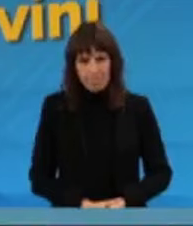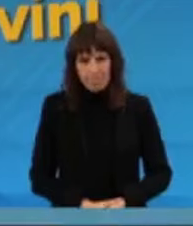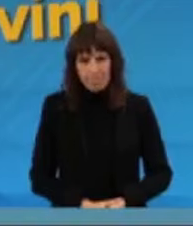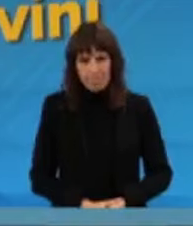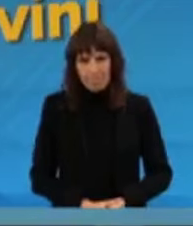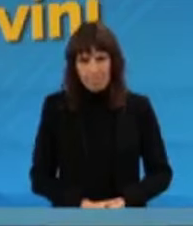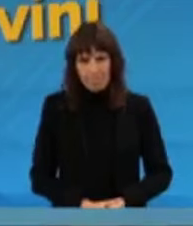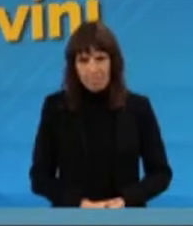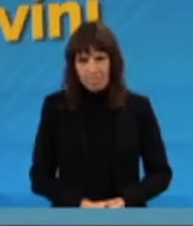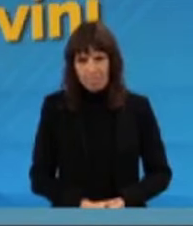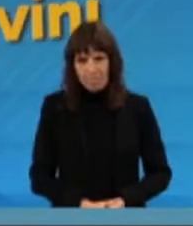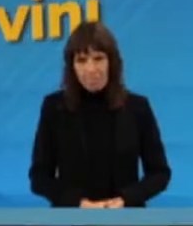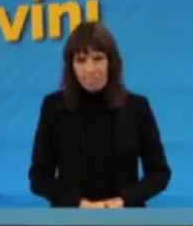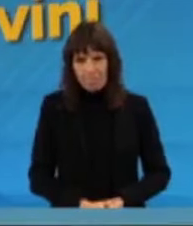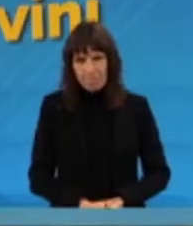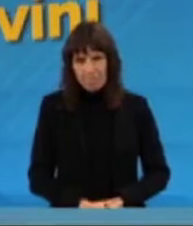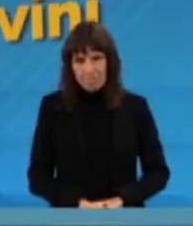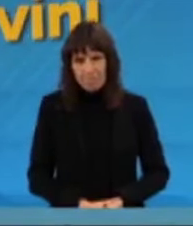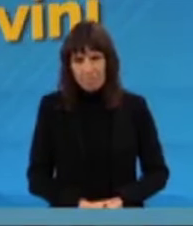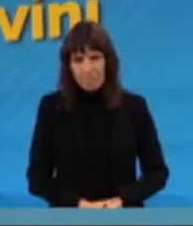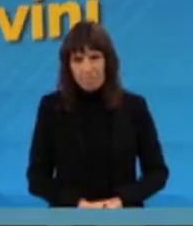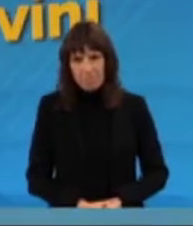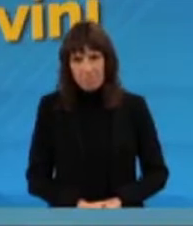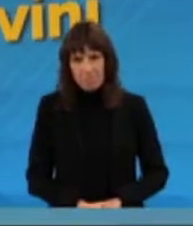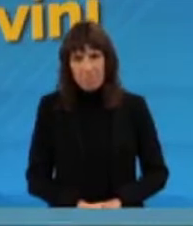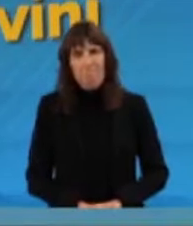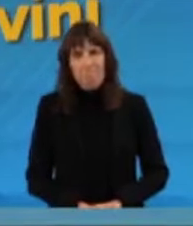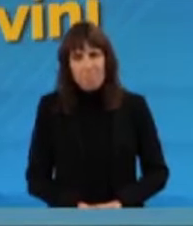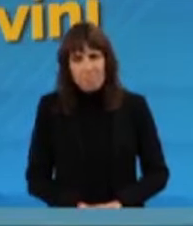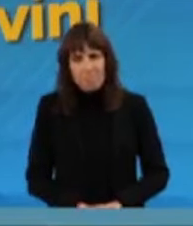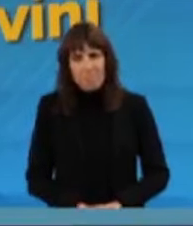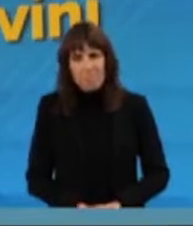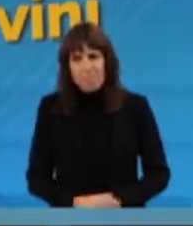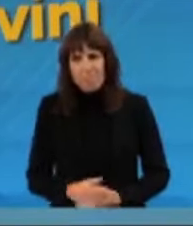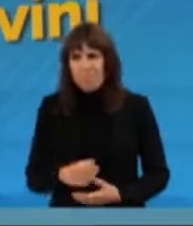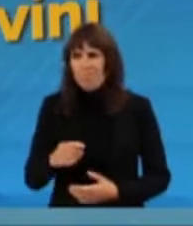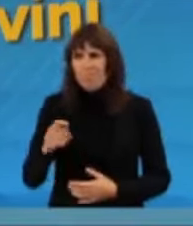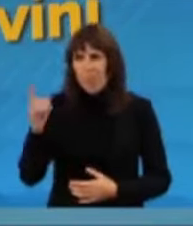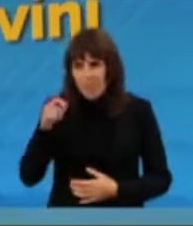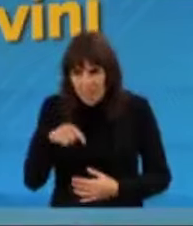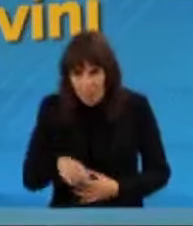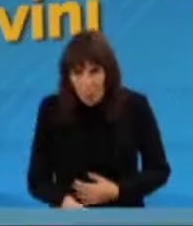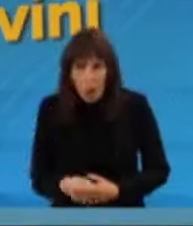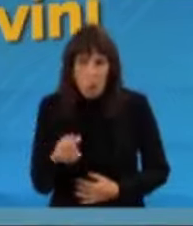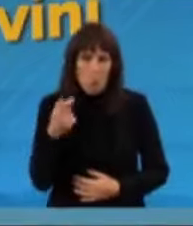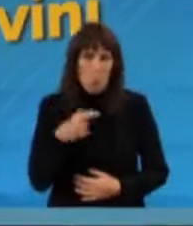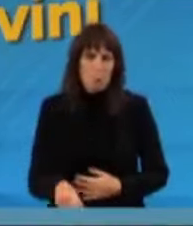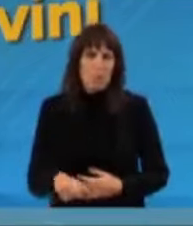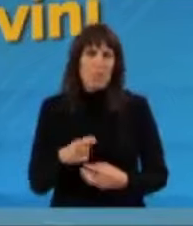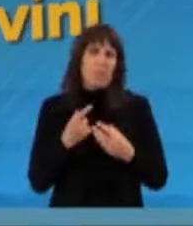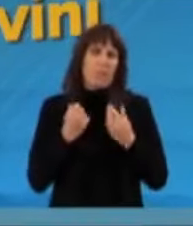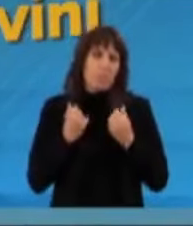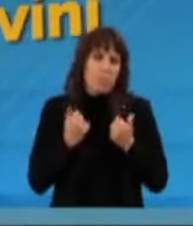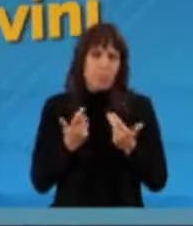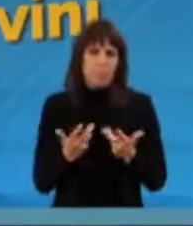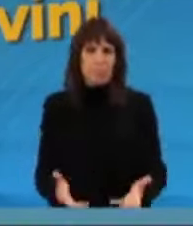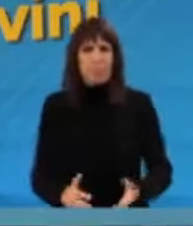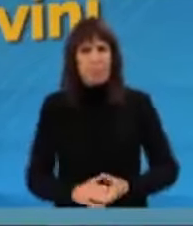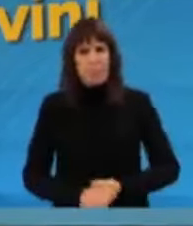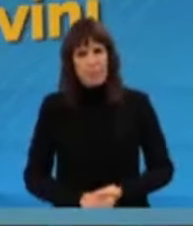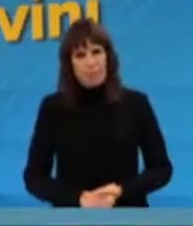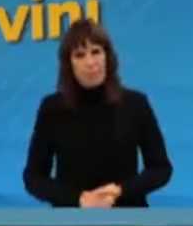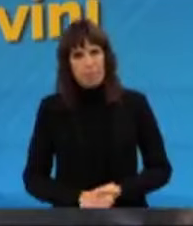Havia muitos motivos para estarmos aqui hoje. Erano tanti motivi per venire qua oggi. Mas este faz mais sentido do que qualquer outro.